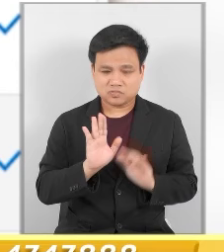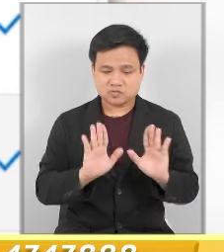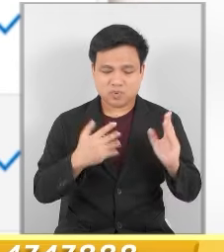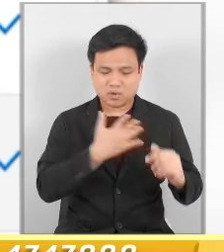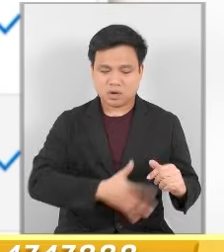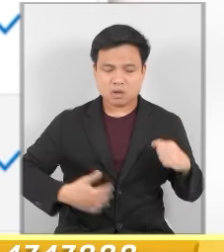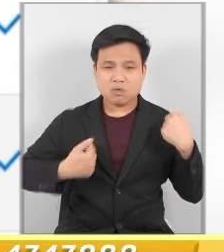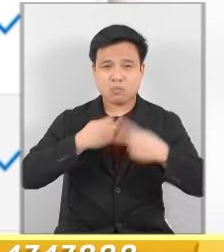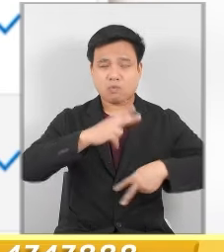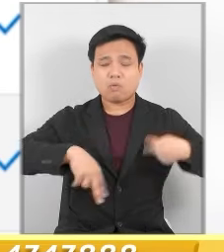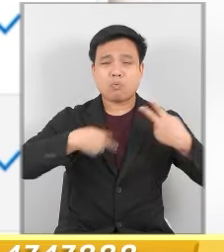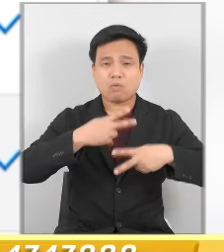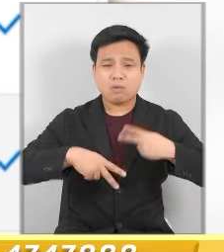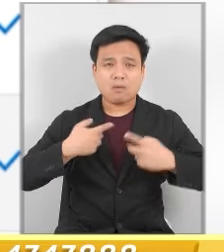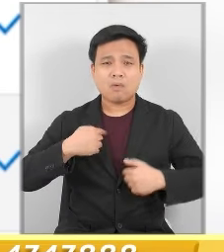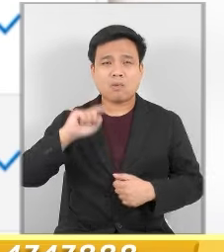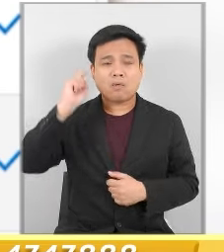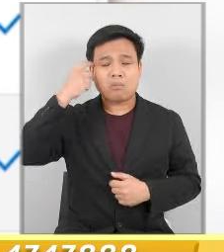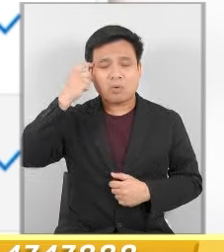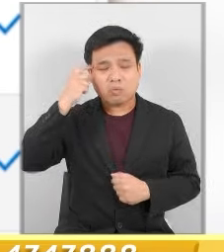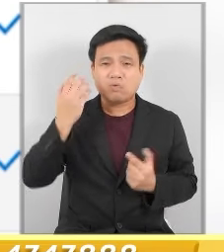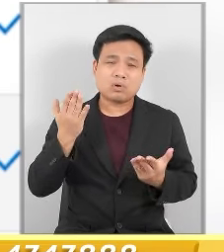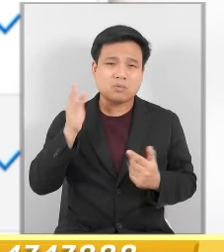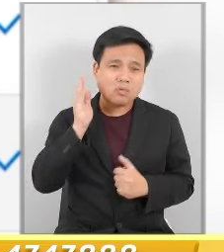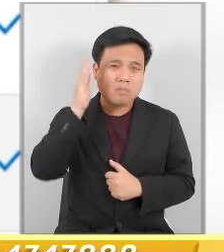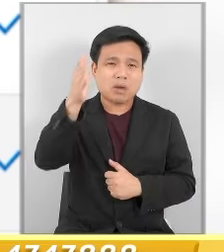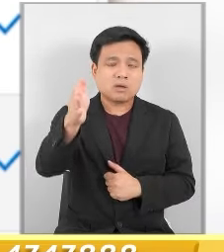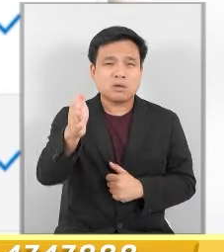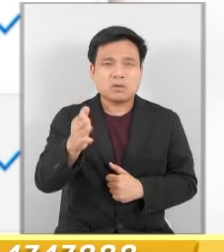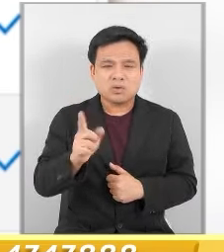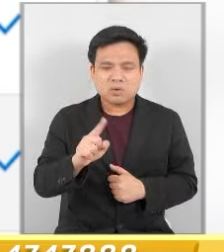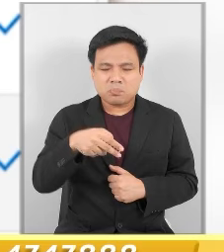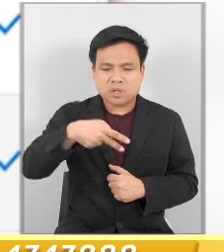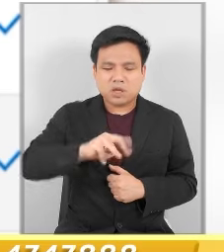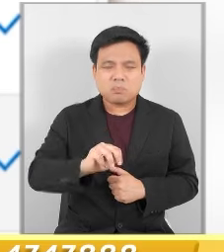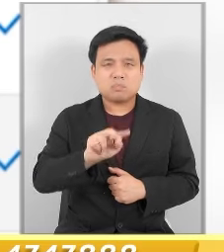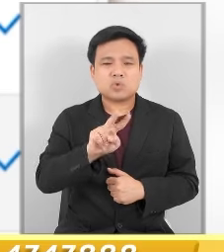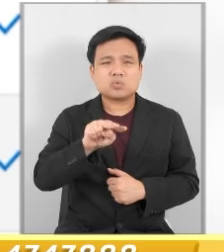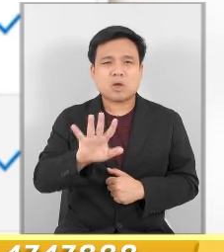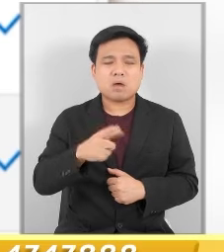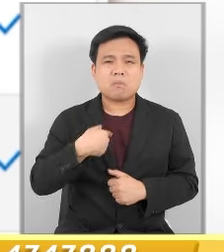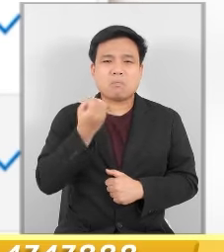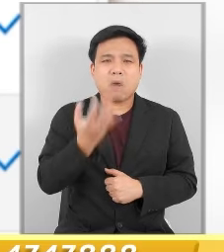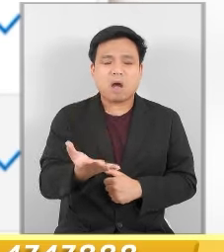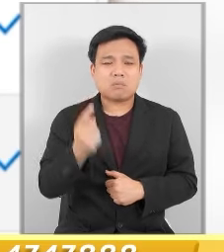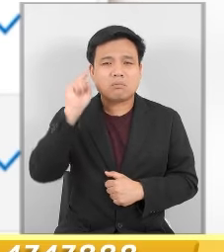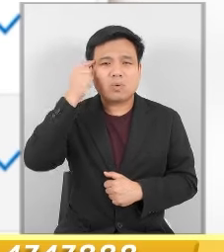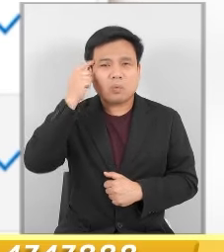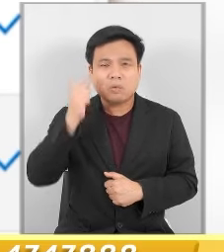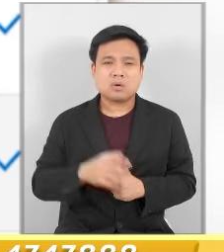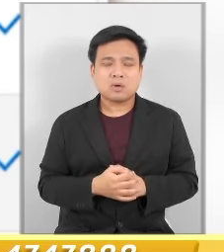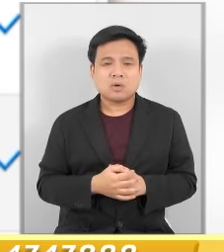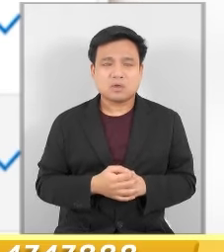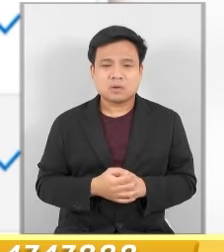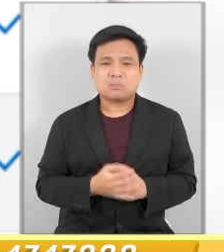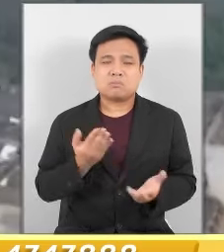นะครับเพราะว่าเราก็ไมู่้รู้หรอกว่าแหออกมา PM 2.5มันจะมากขนาดไหนบางคนอาจจะมีตัววัดนะมีเครื่อง